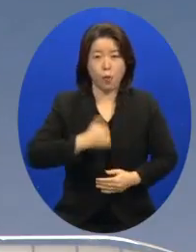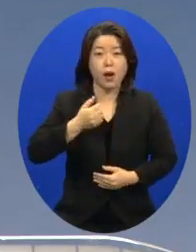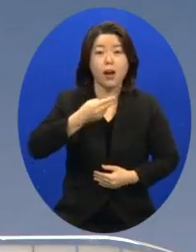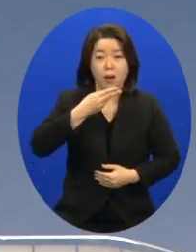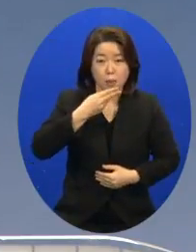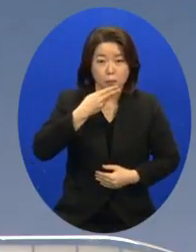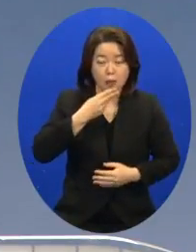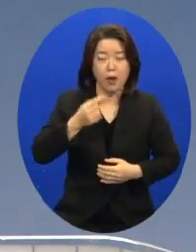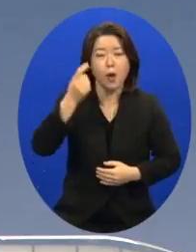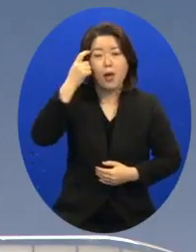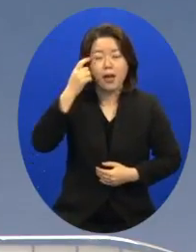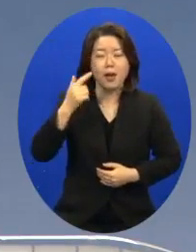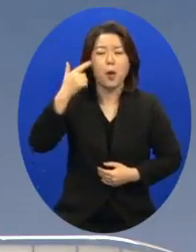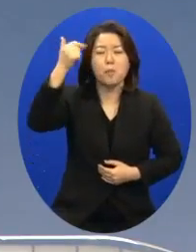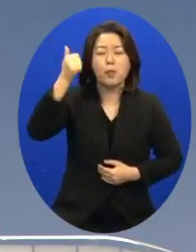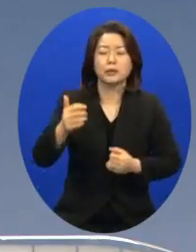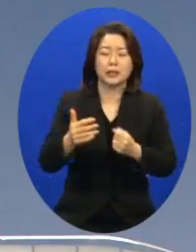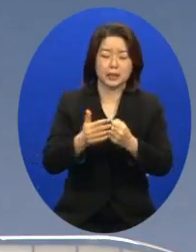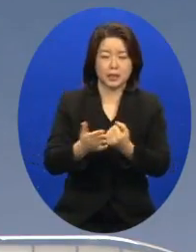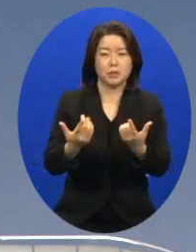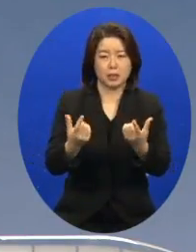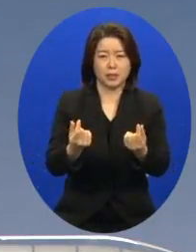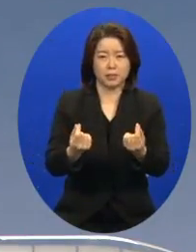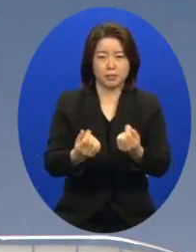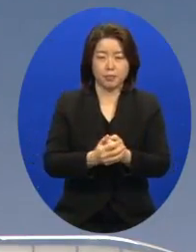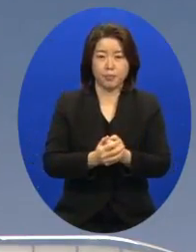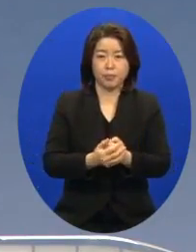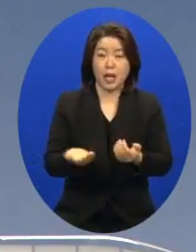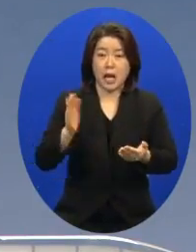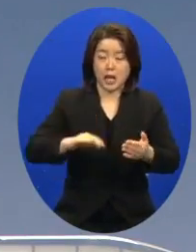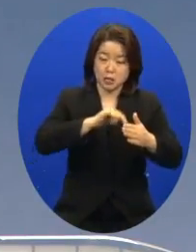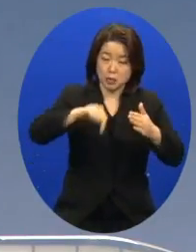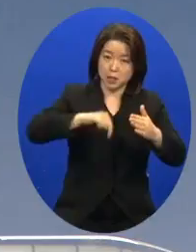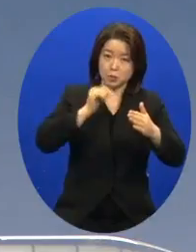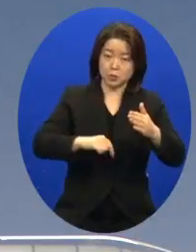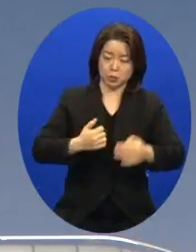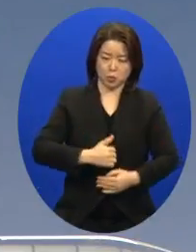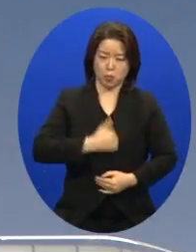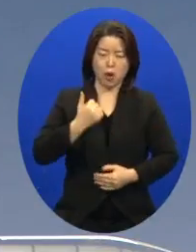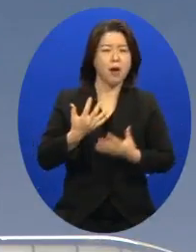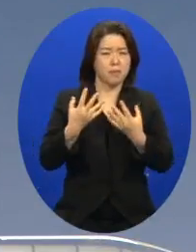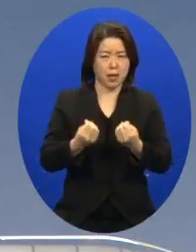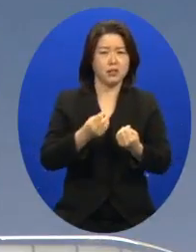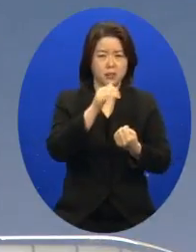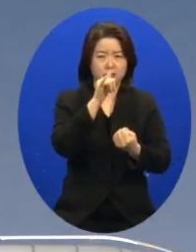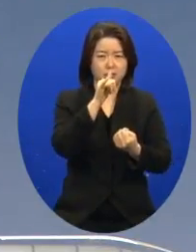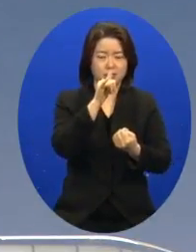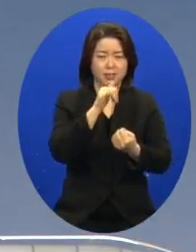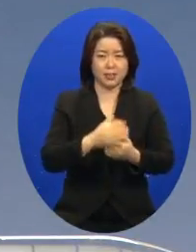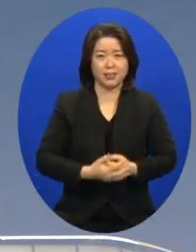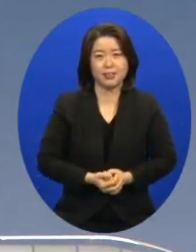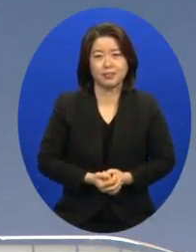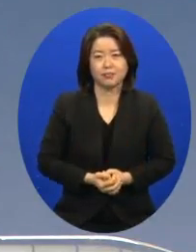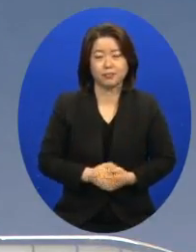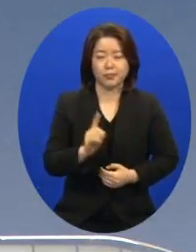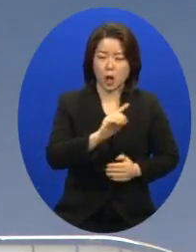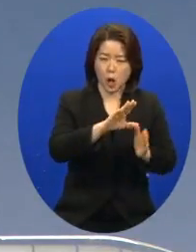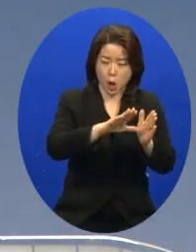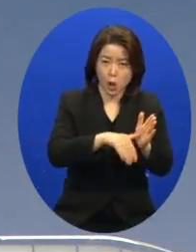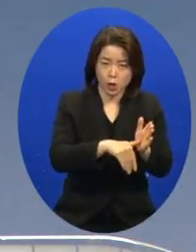목사가 되고 나니까 더 그렇습니다 그러나 속으로는 화가 많습니다 어떤 때는